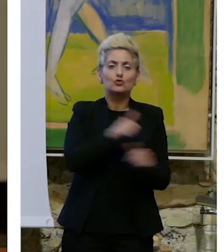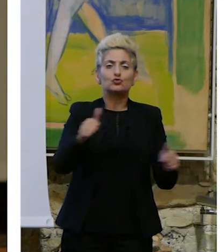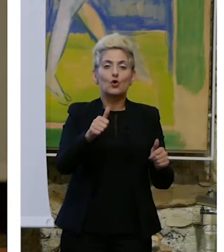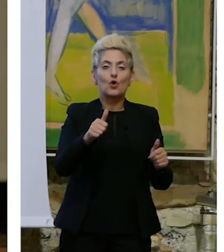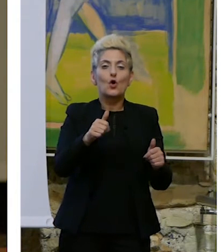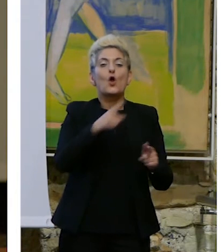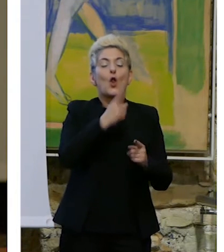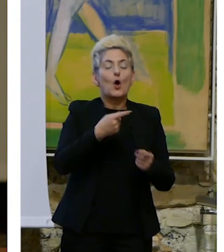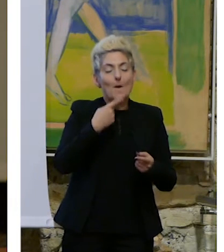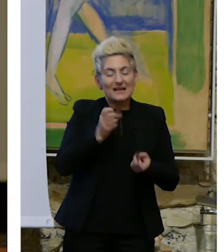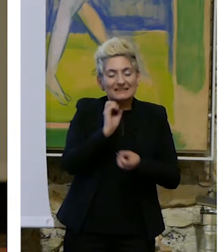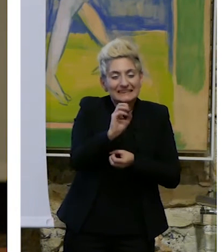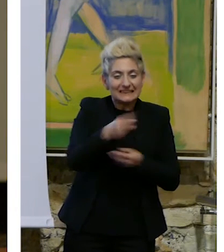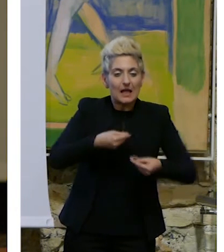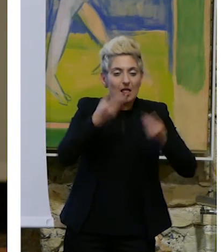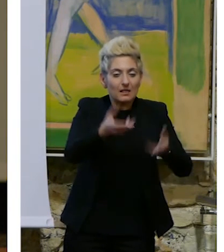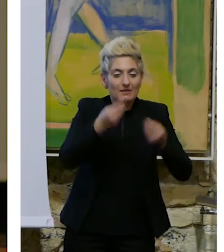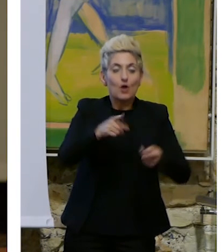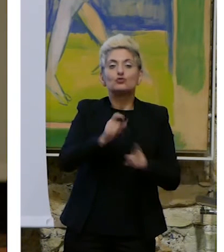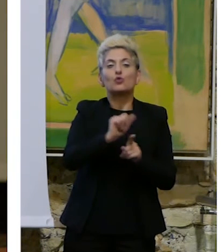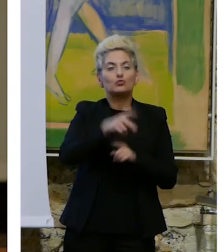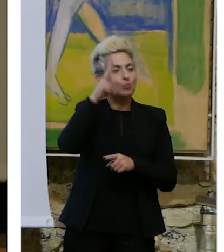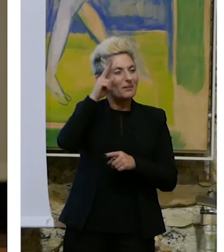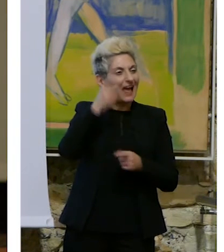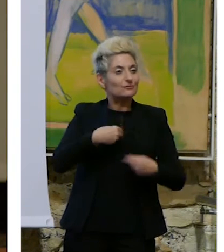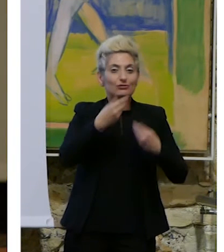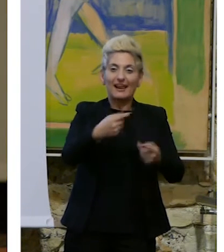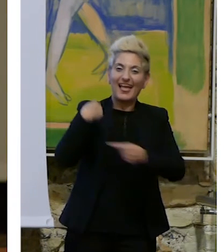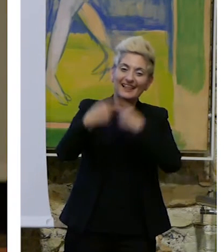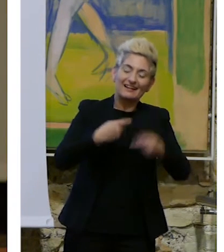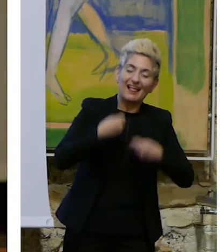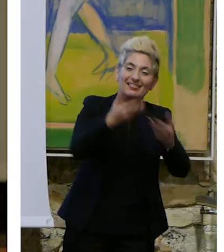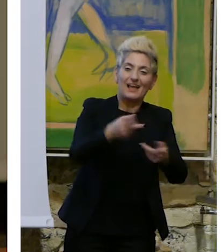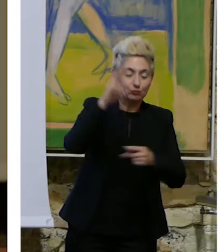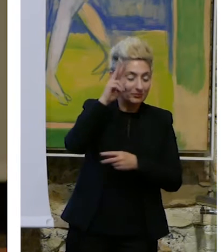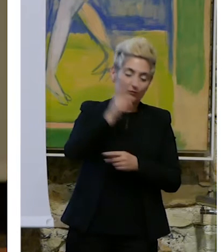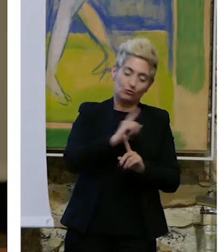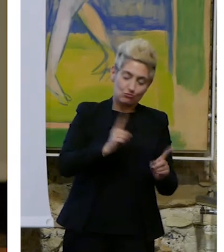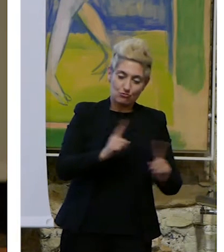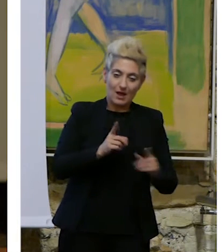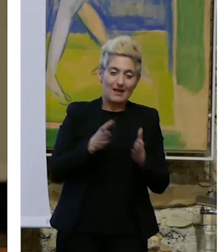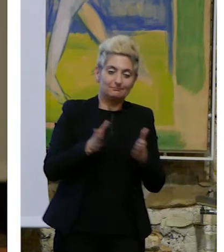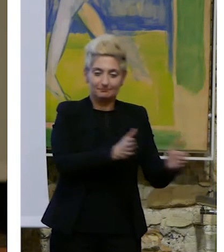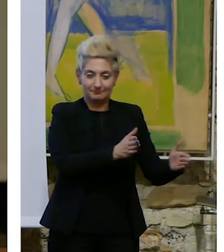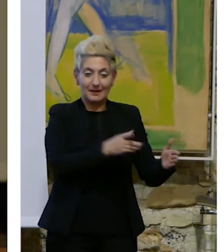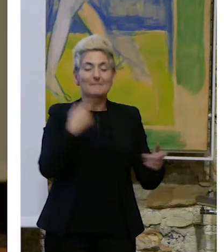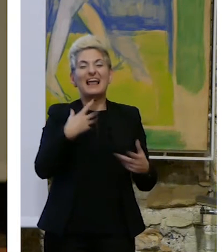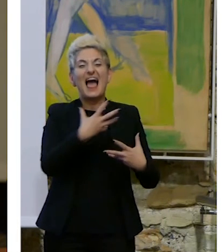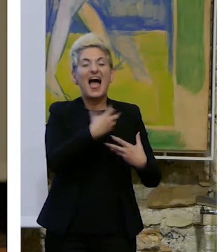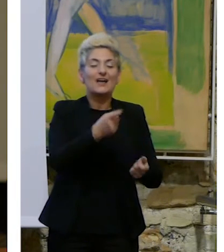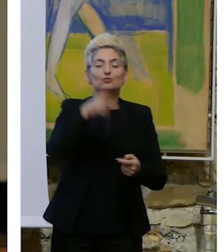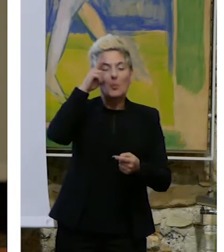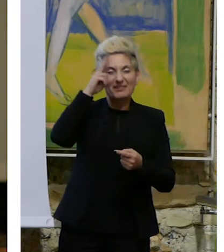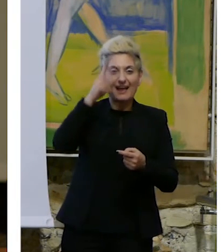cretinate, cioè non è roba da poco, perché l'attrazione verso la stupidata è forte,